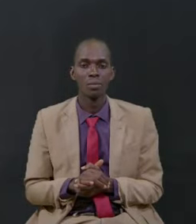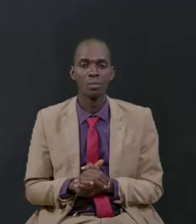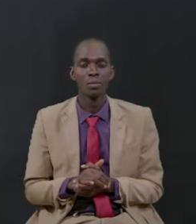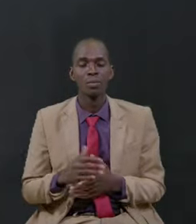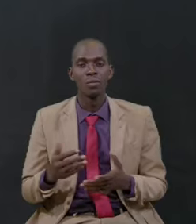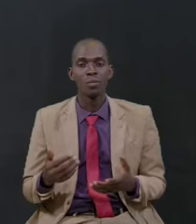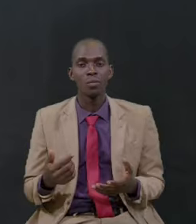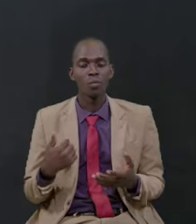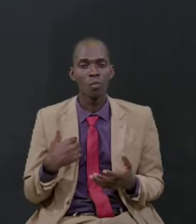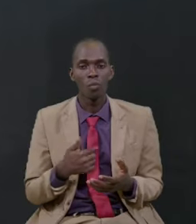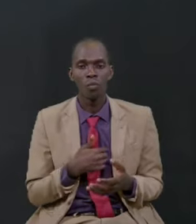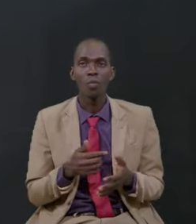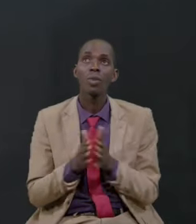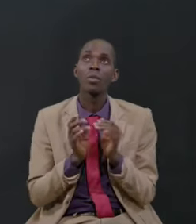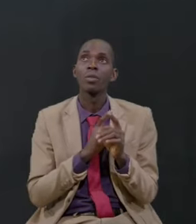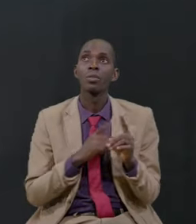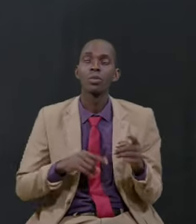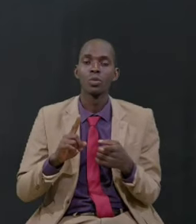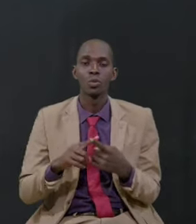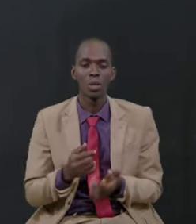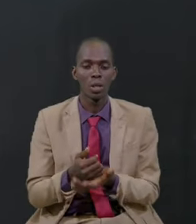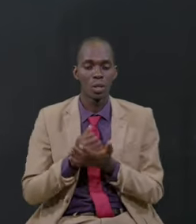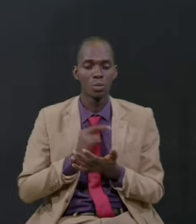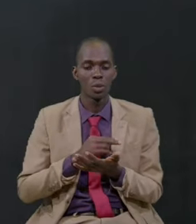nous rendre purs pour que nous soyons